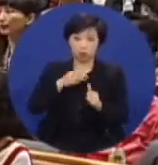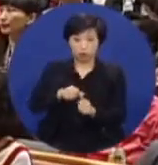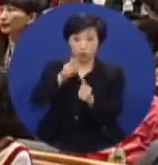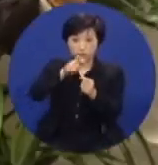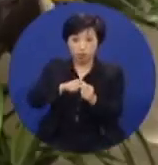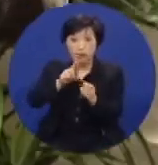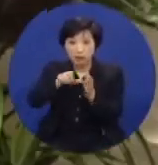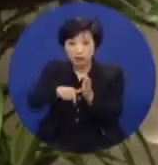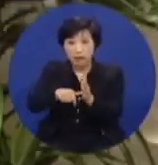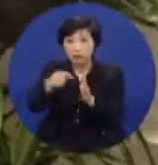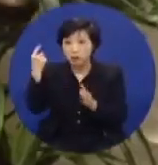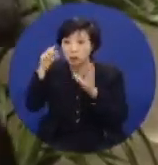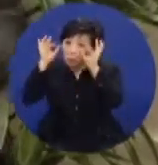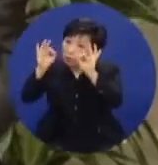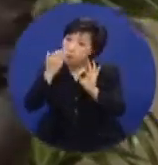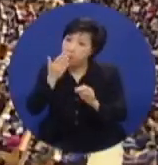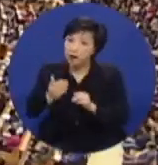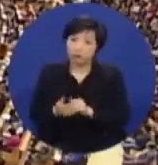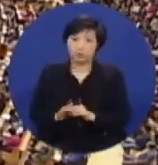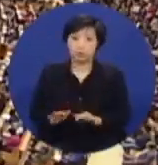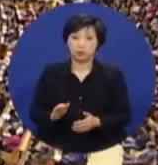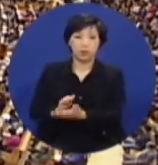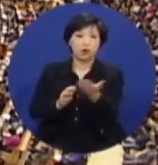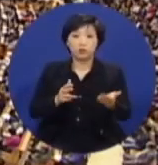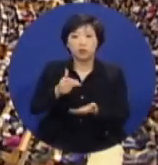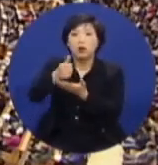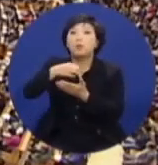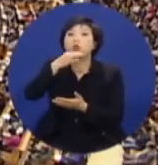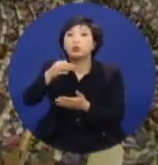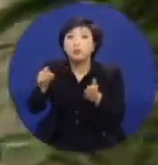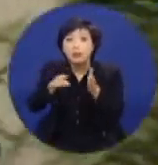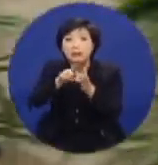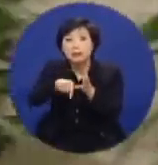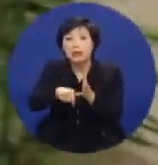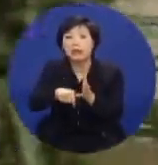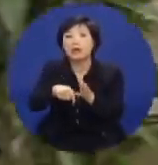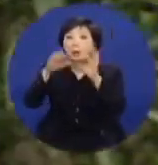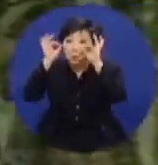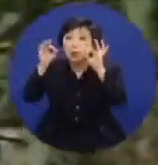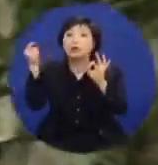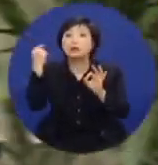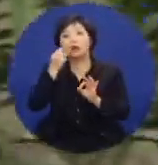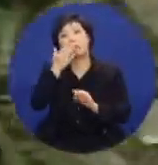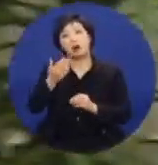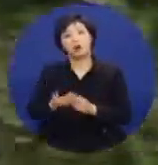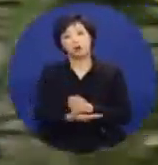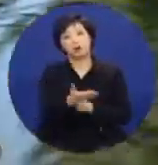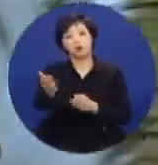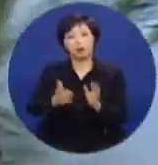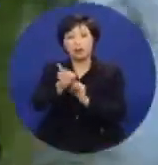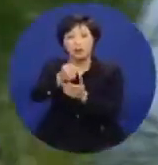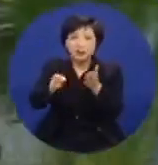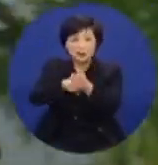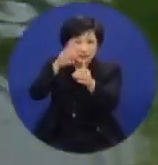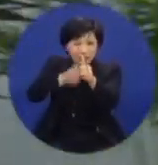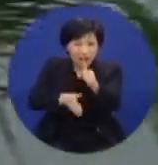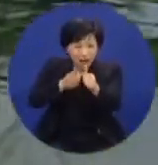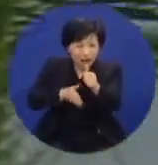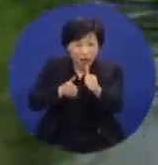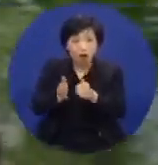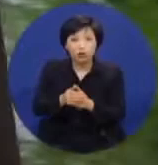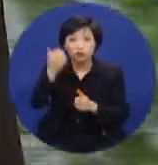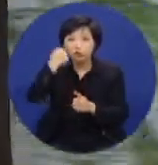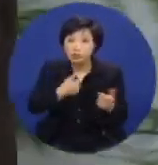주님의 목소리가 빚어져 야채 난다 이 말입니다 예수 믿으라 소리가 아무나 틀어지는 줄 알어